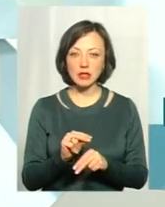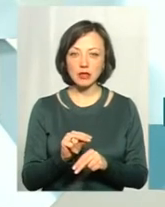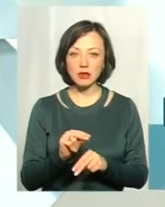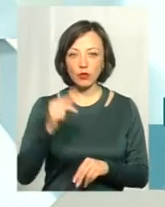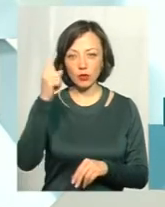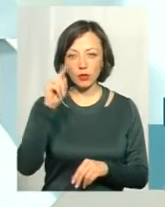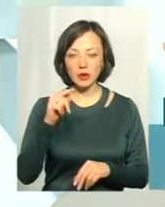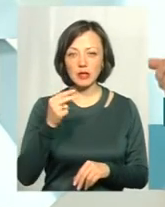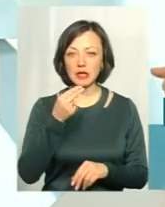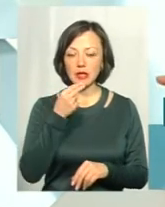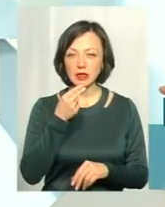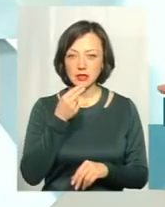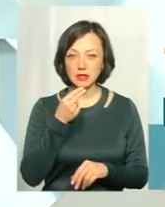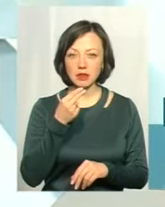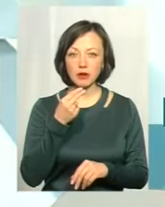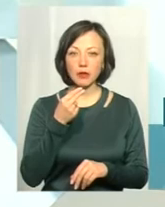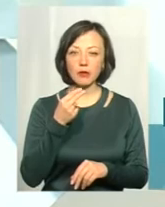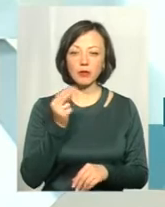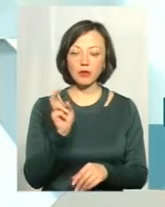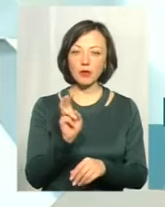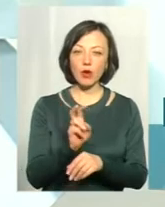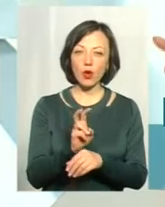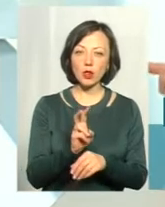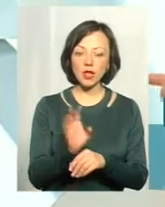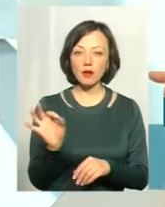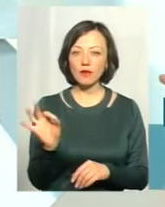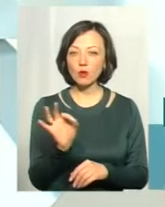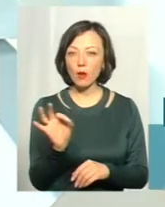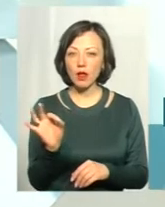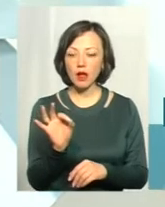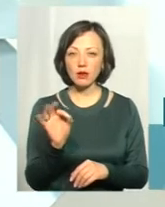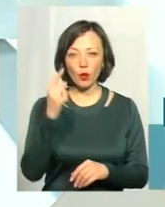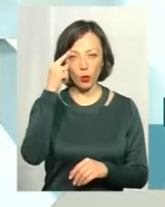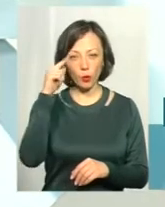вміти їсти, і ходити в туалет, і